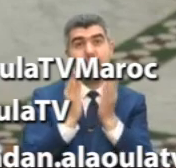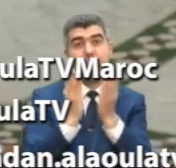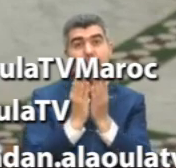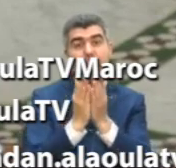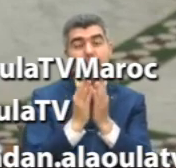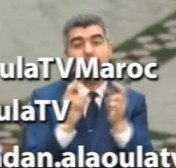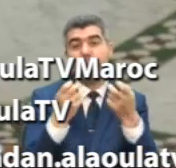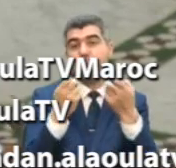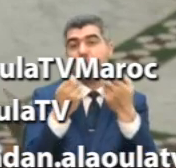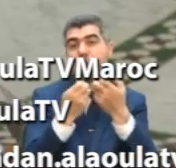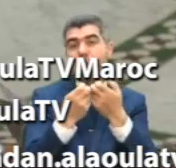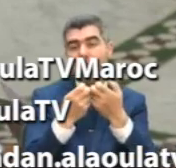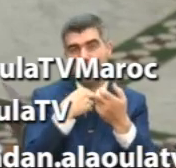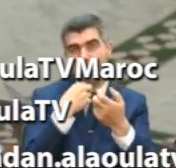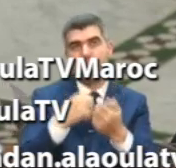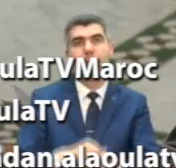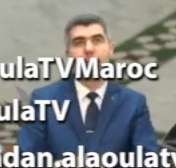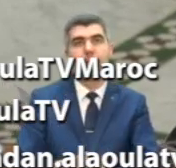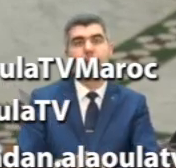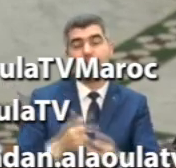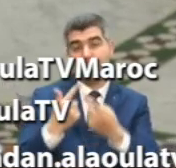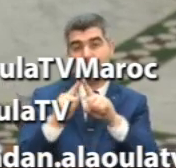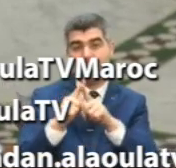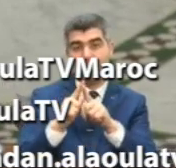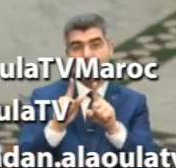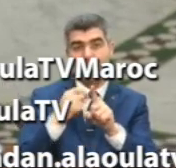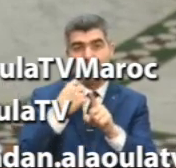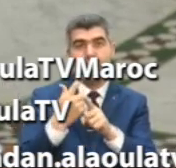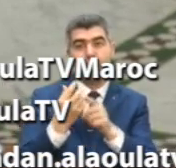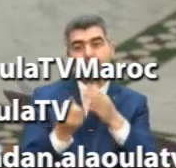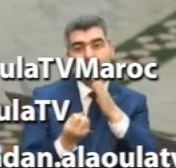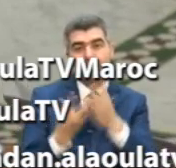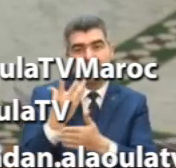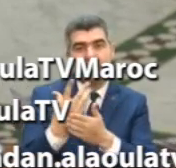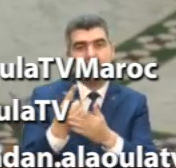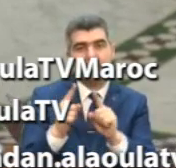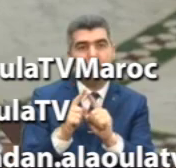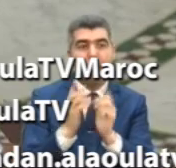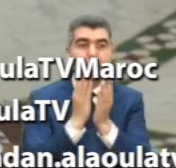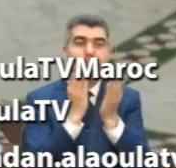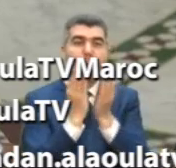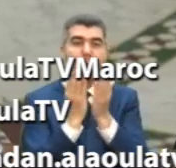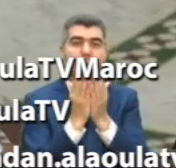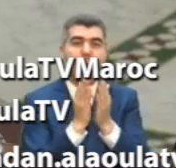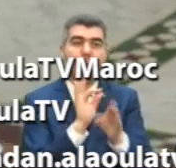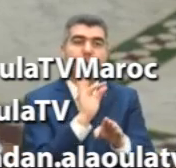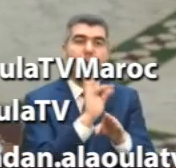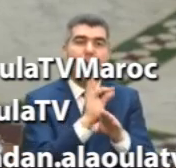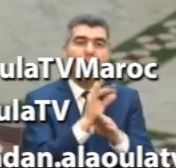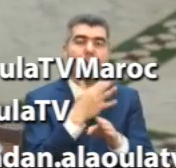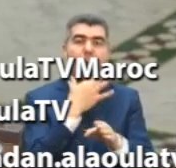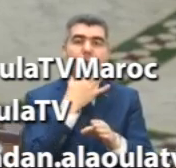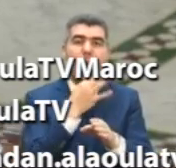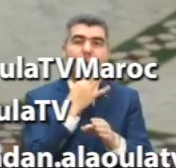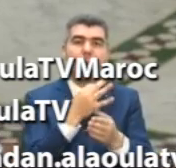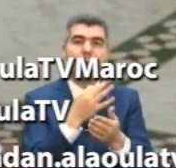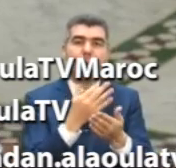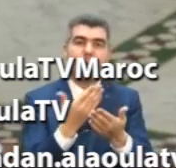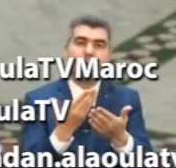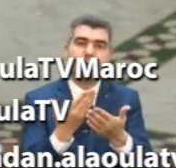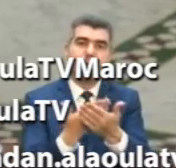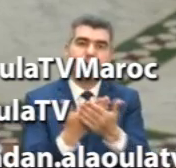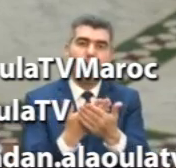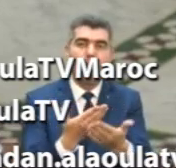سبيل المثال تنويع العرض المدرسي وفتح آفاق جديدة على مستوى تيسير سبل الاندماج